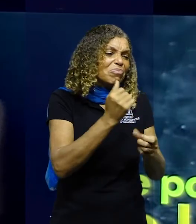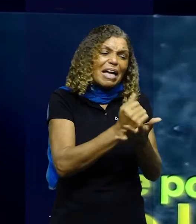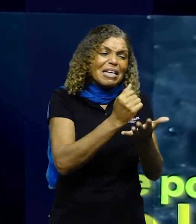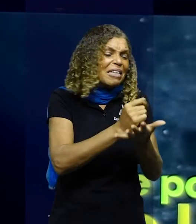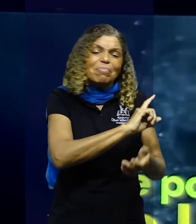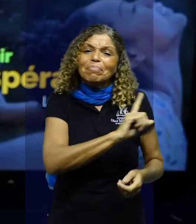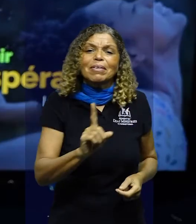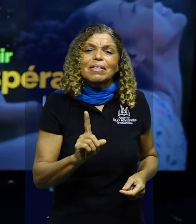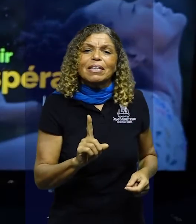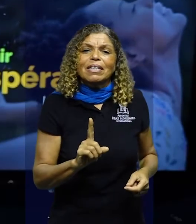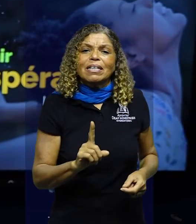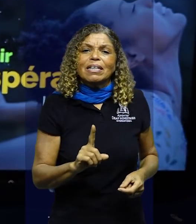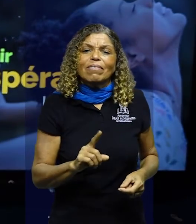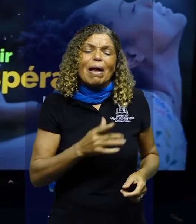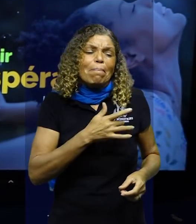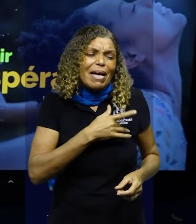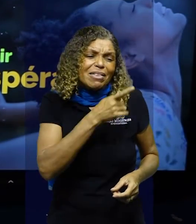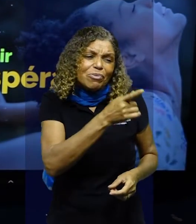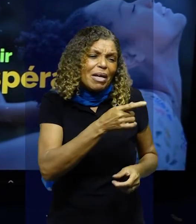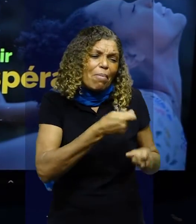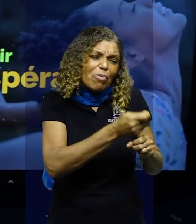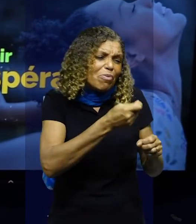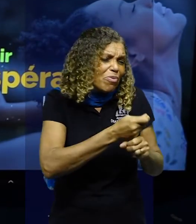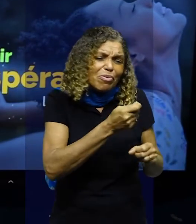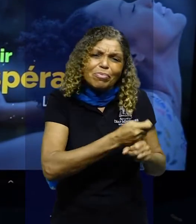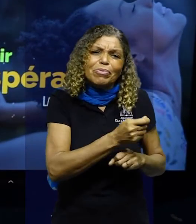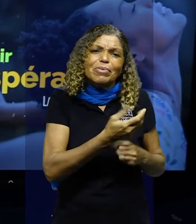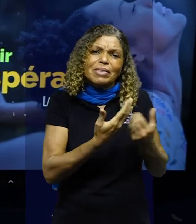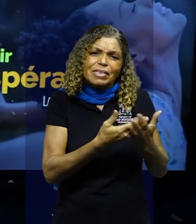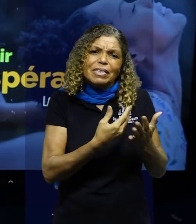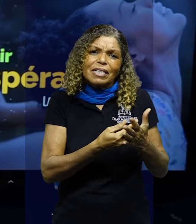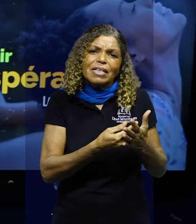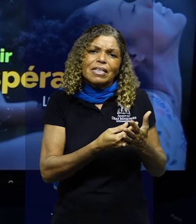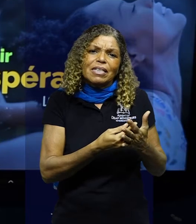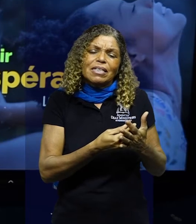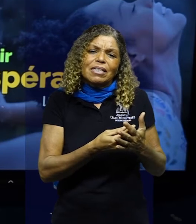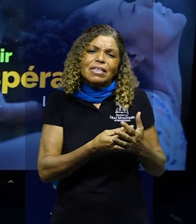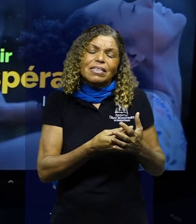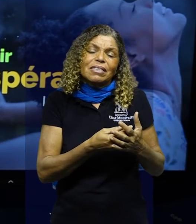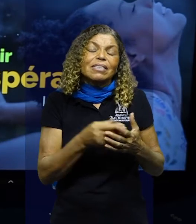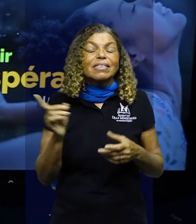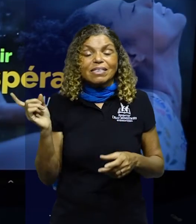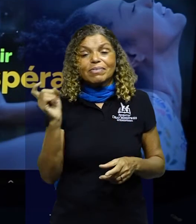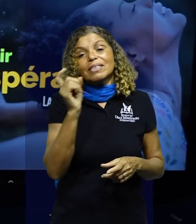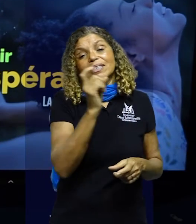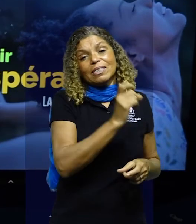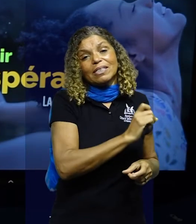l'autre. On ne peut pas prendre son pied et faire les autres perdre leur tête.